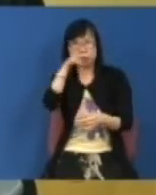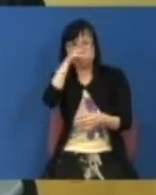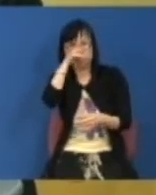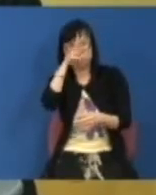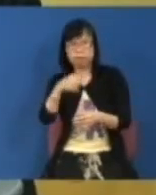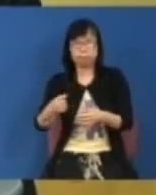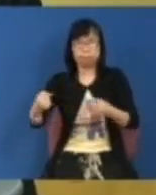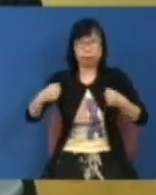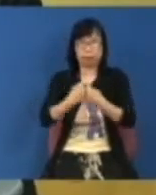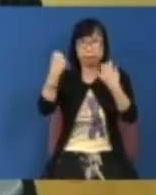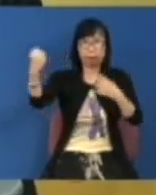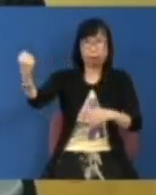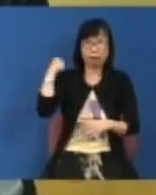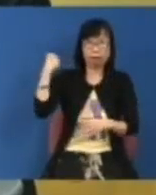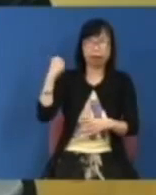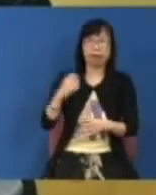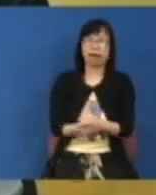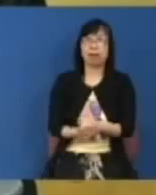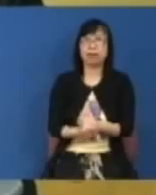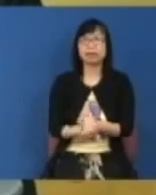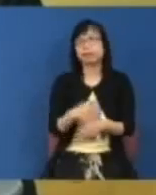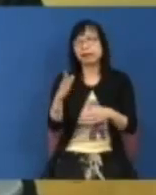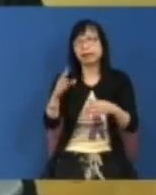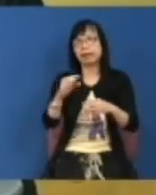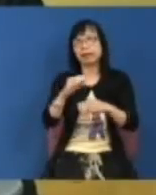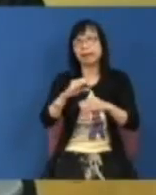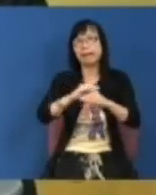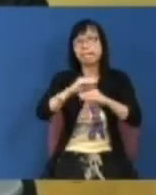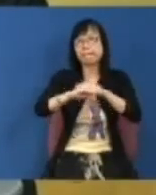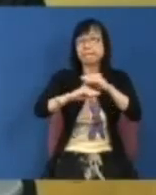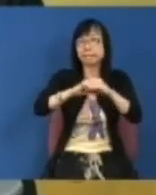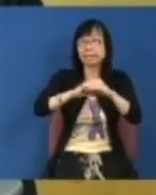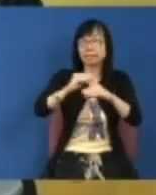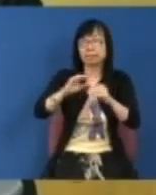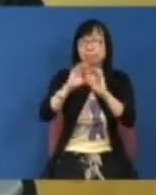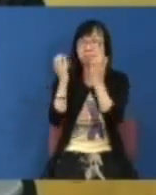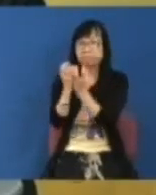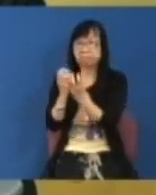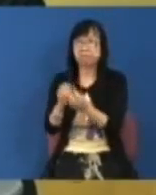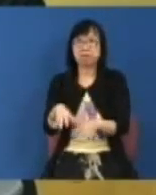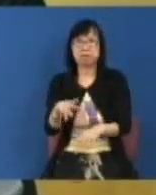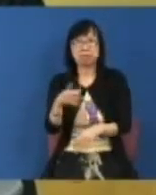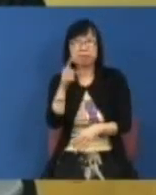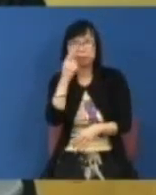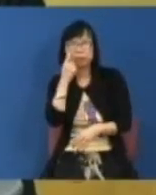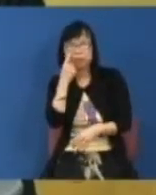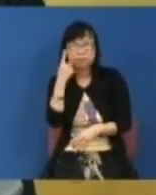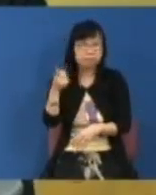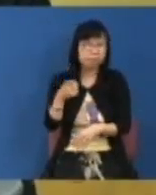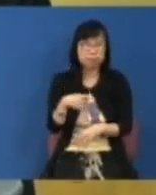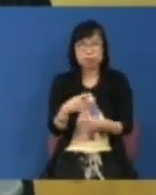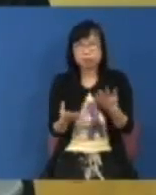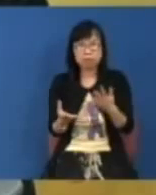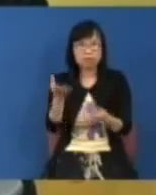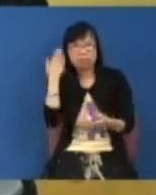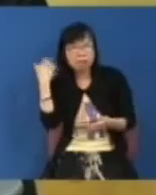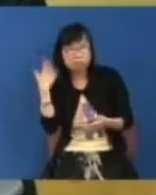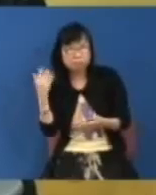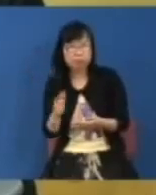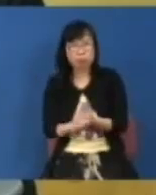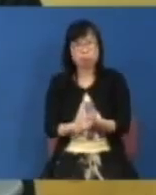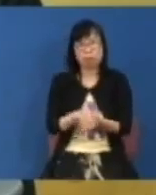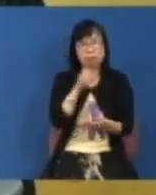啊，或者對於一些親建制暴力咧，唔知點解咧，好似視而不見啊，聽而不聞啊，跟他講他就閃咗去